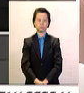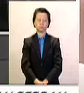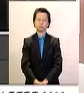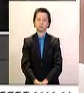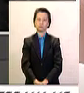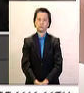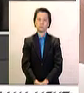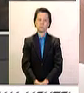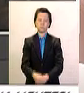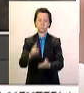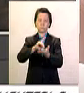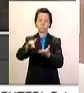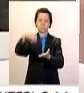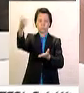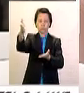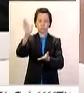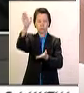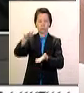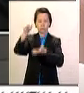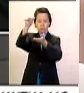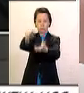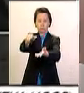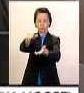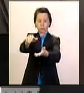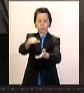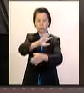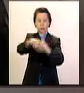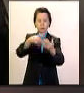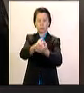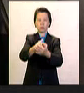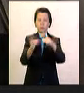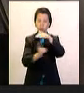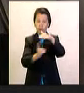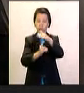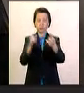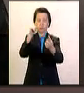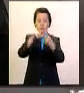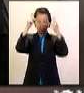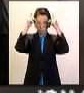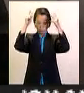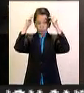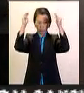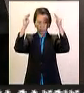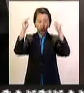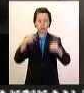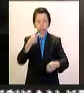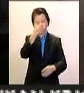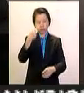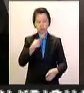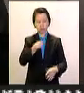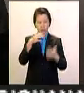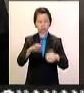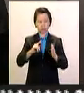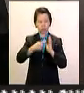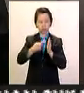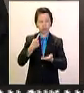Next week kita akan bertanya secara kasar kepada Yang Mahali Perdana Menteri, dan kita pun telah mula